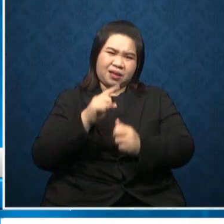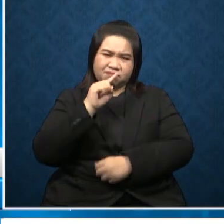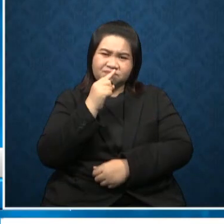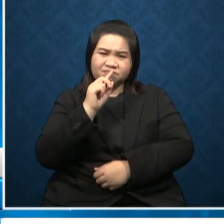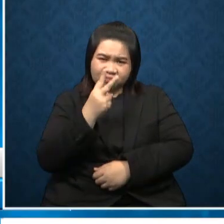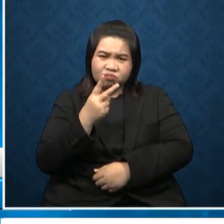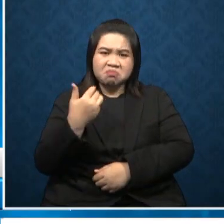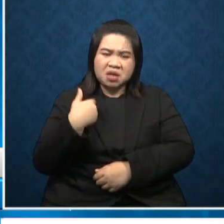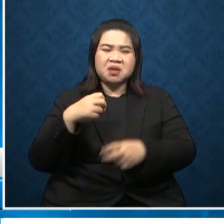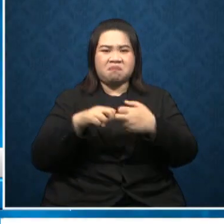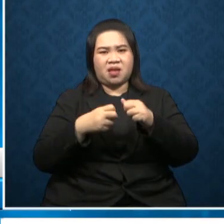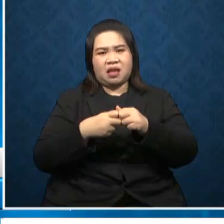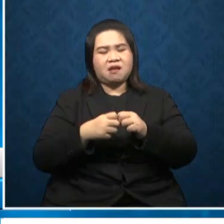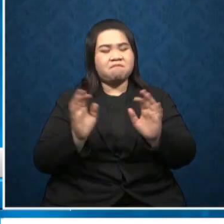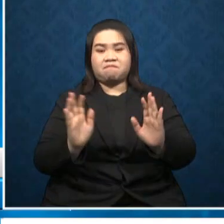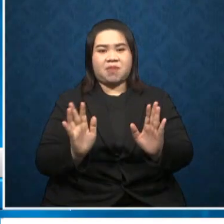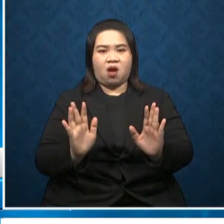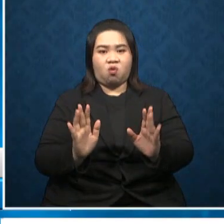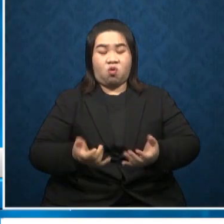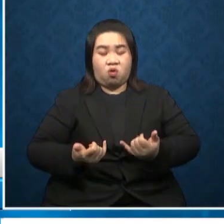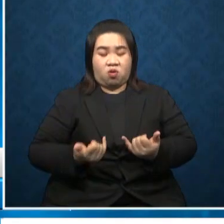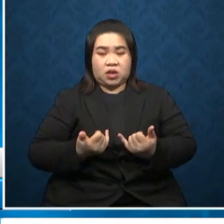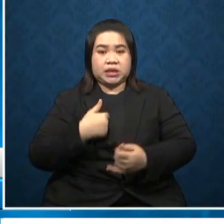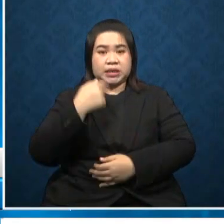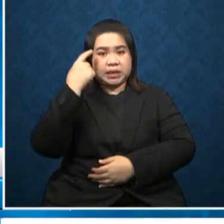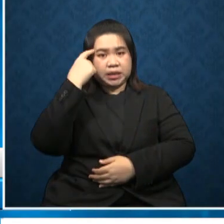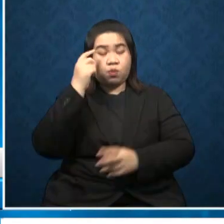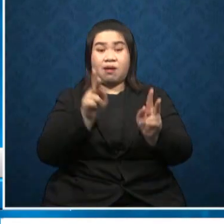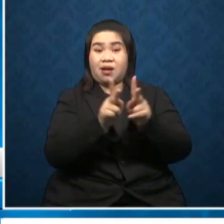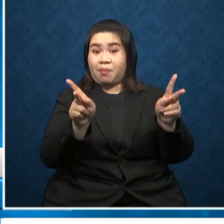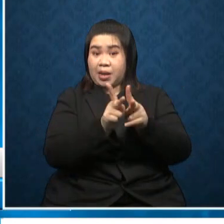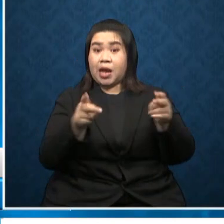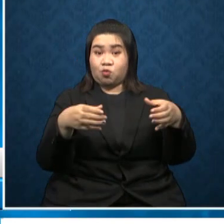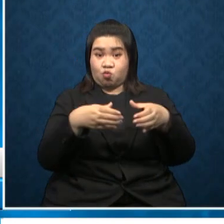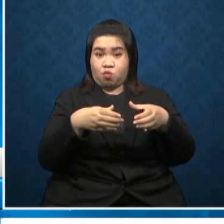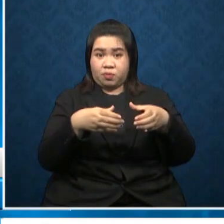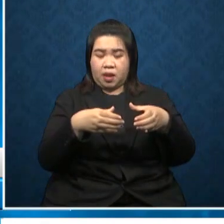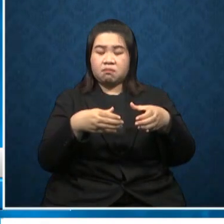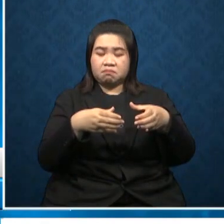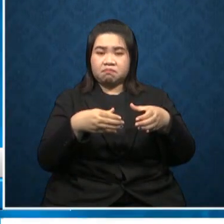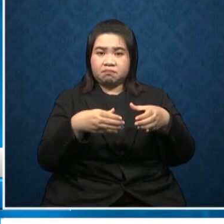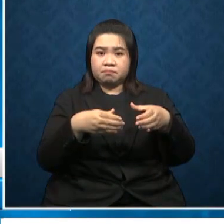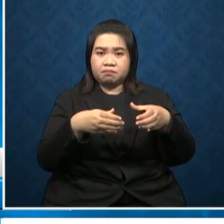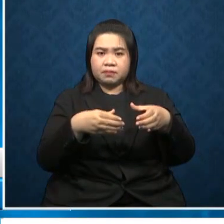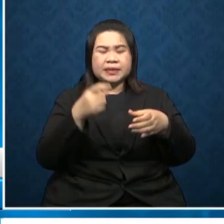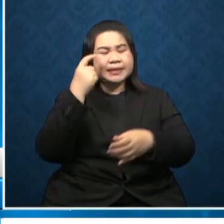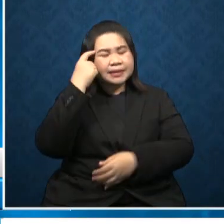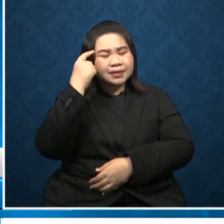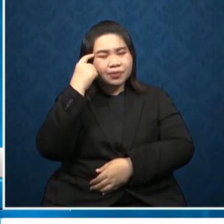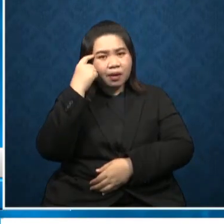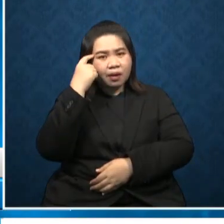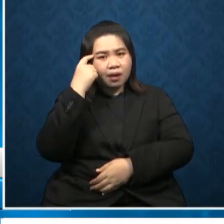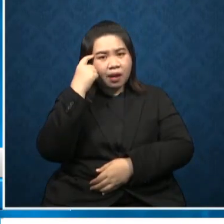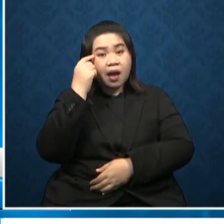ไม่สิ้นสุดเพราะฉะนั้นสิ่งที่เรากันมาธิการชุดของเรามองเห็นตรงนี้คิดว่าการ